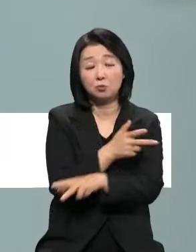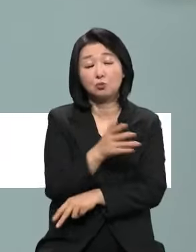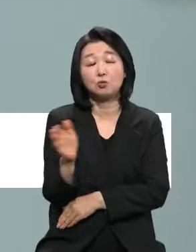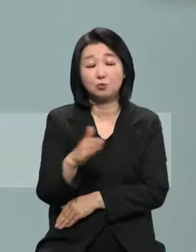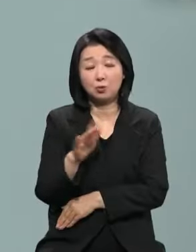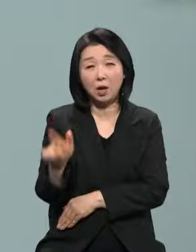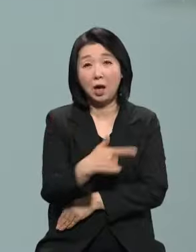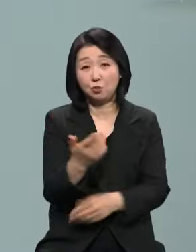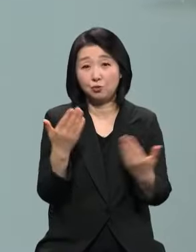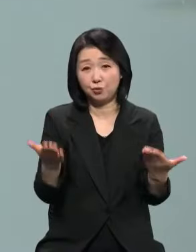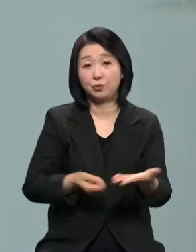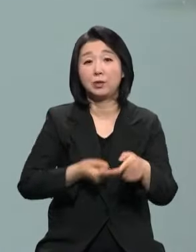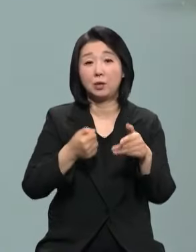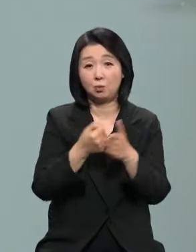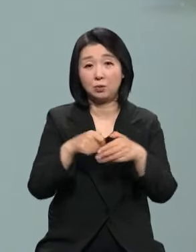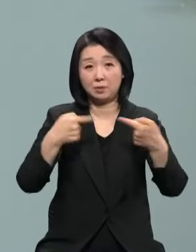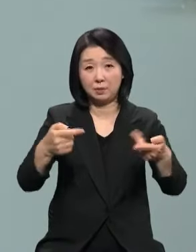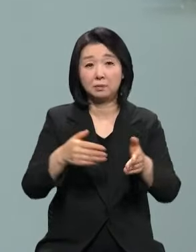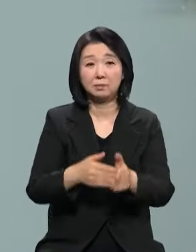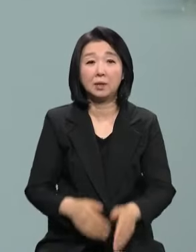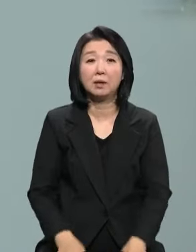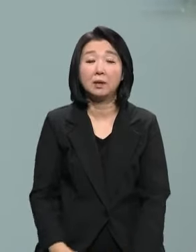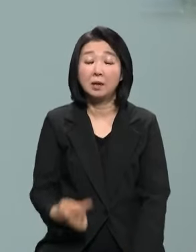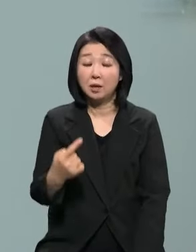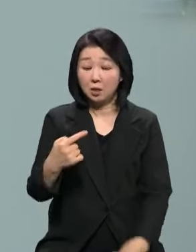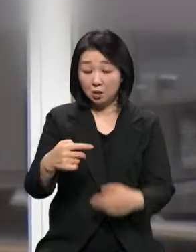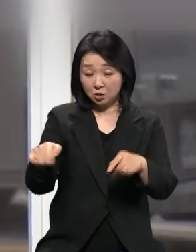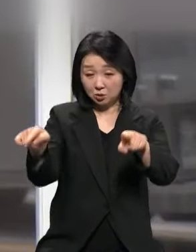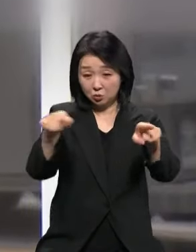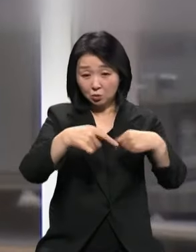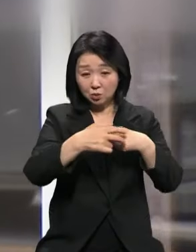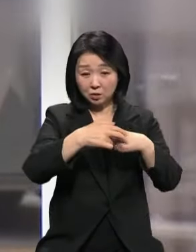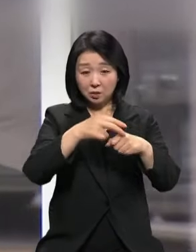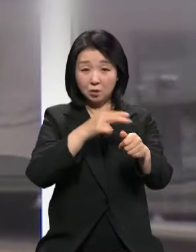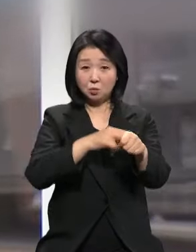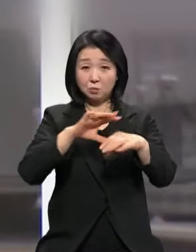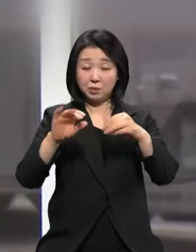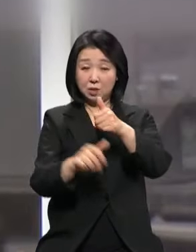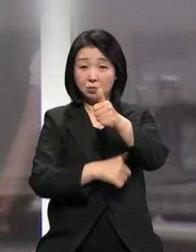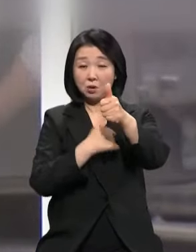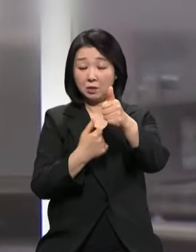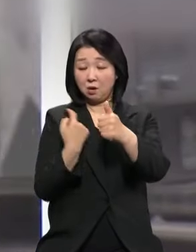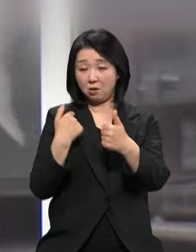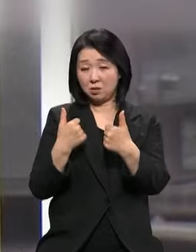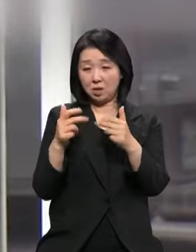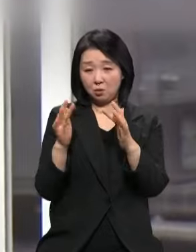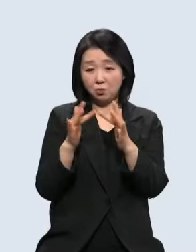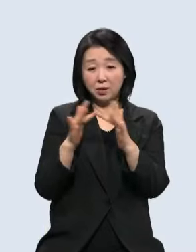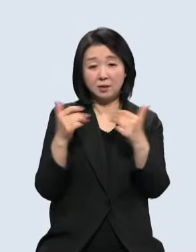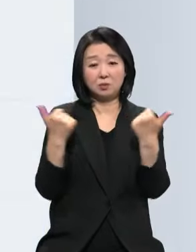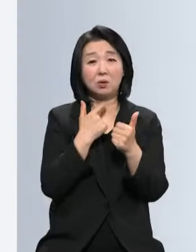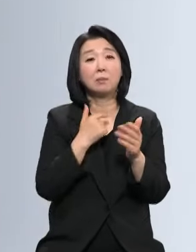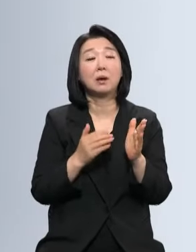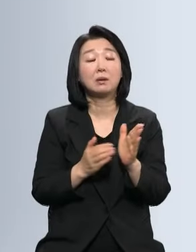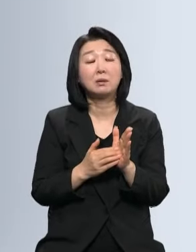돌입한다고 밝혔습니다 전국 의대교수 비대위측 어제 온라인 총회를 었